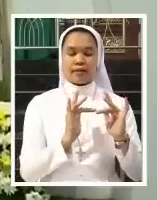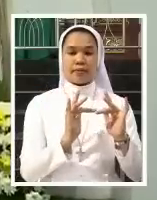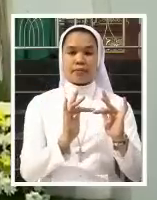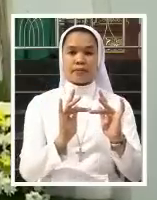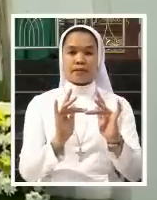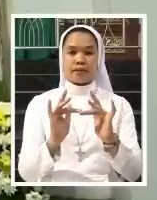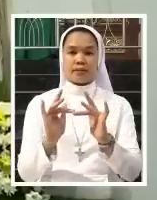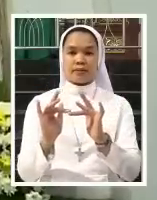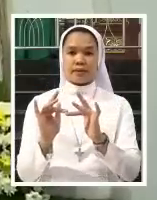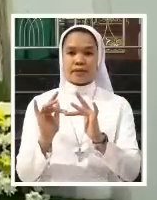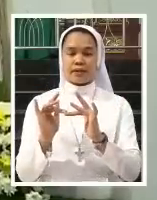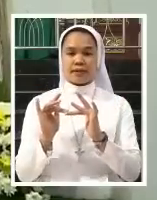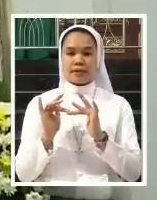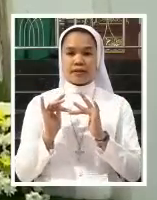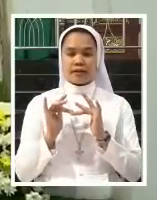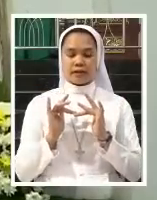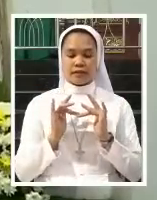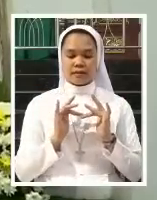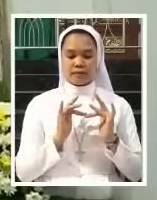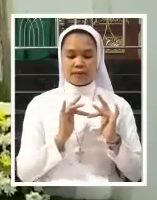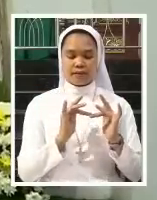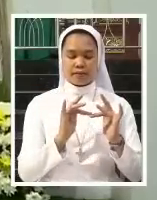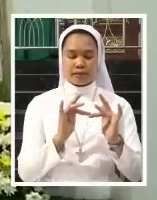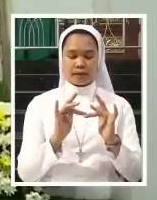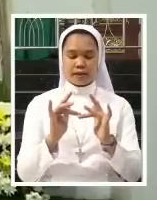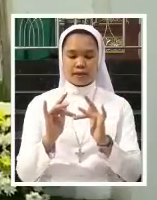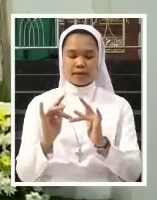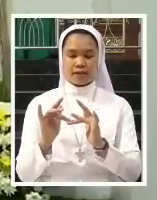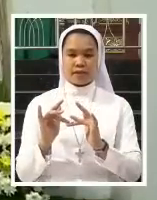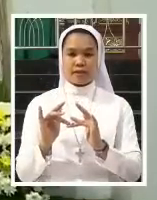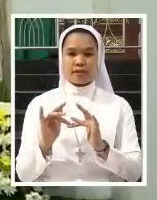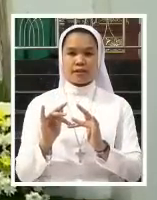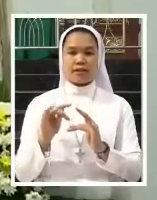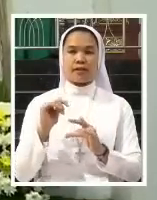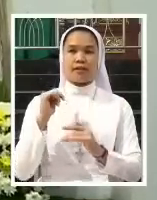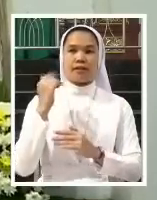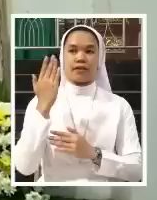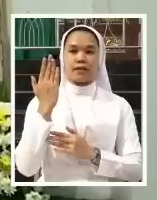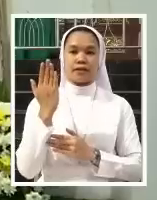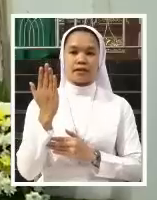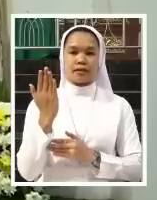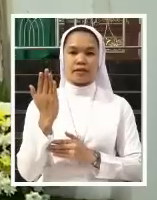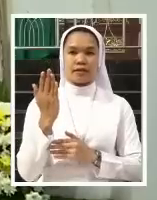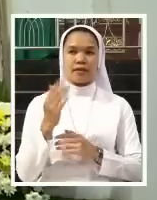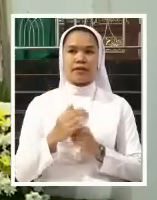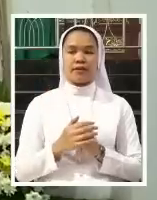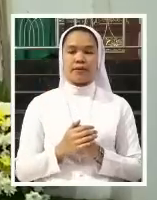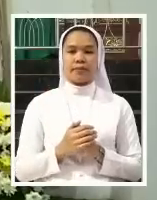Maranatha.